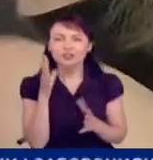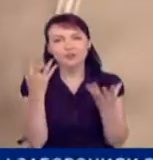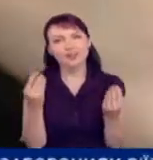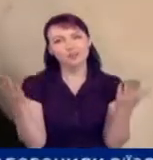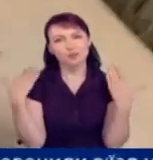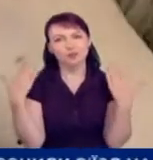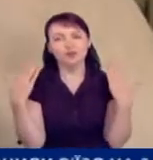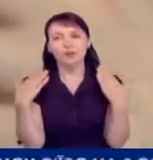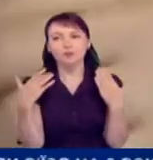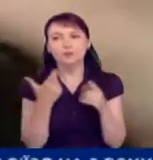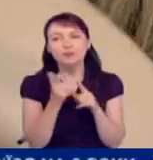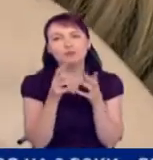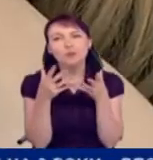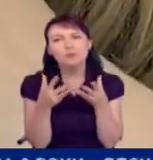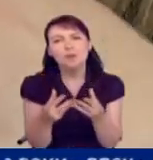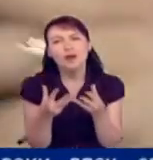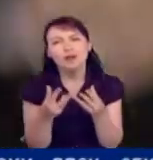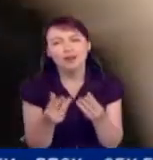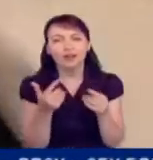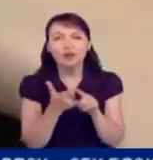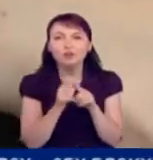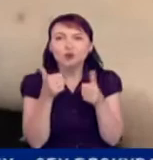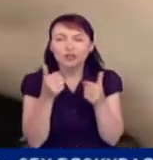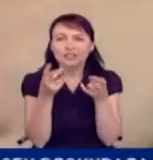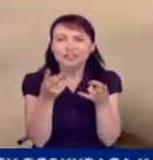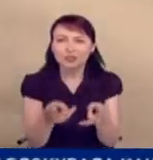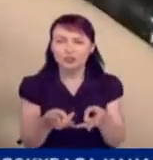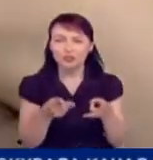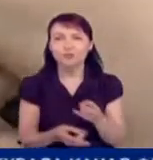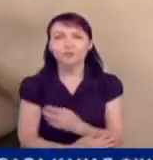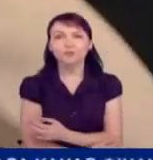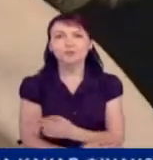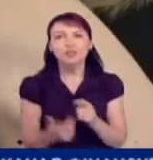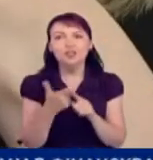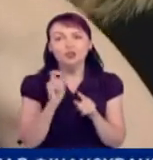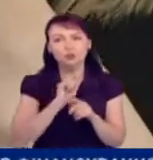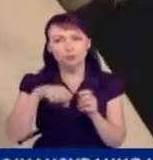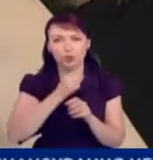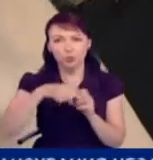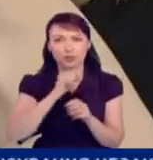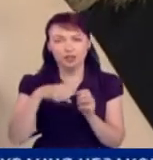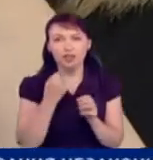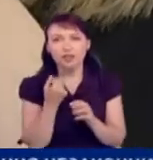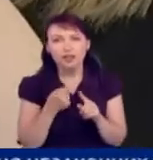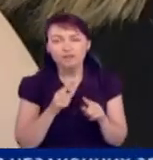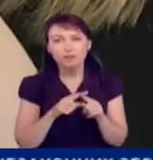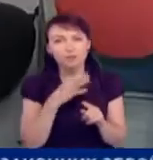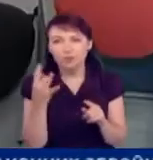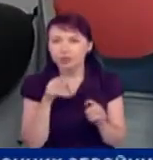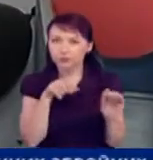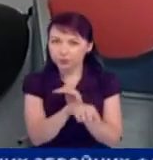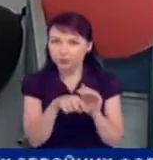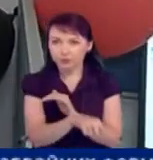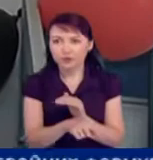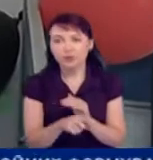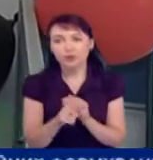відпочиває. Він дуже м'якенький, дуже хороший, він дуже ніжний і дуже пруткий. Він у нас не один раз тікав тілом,